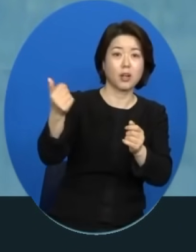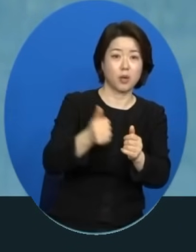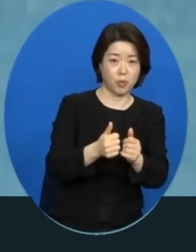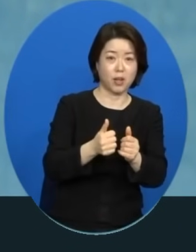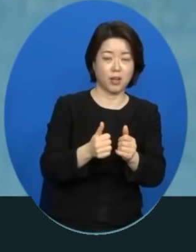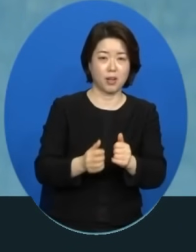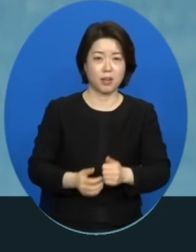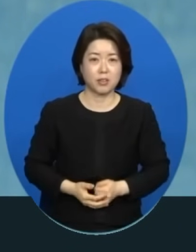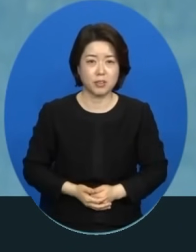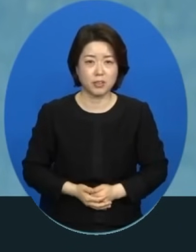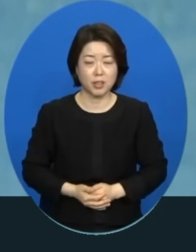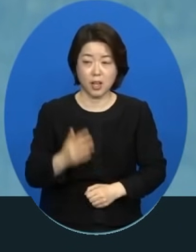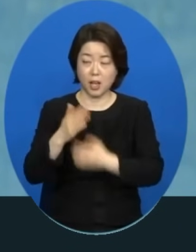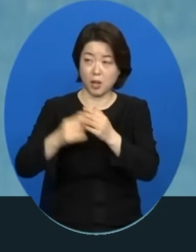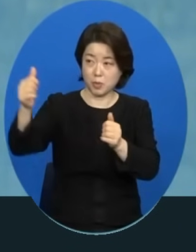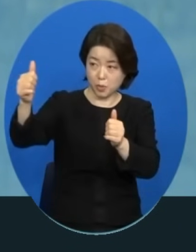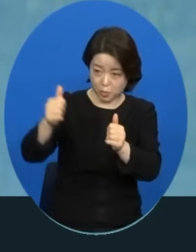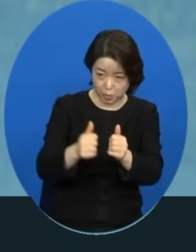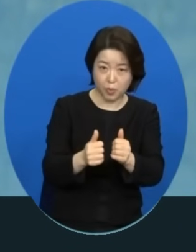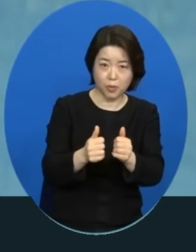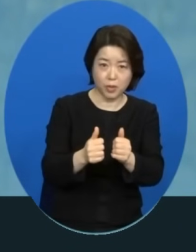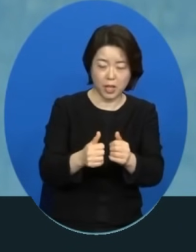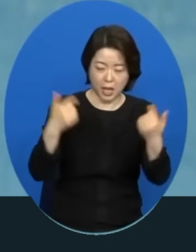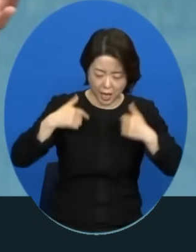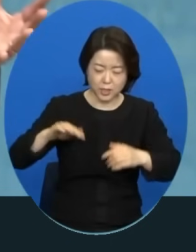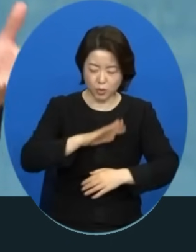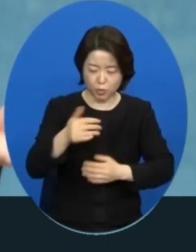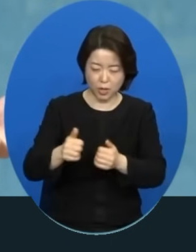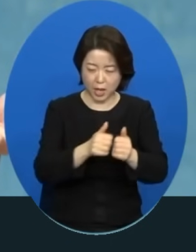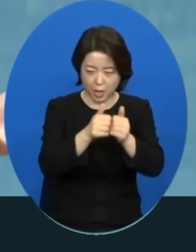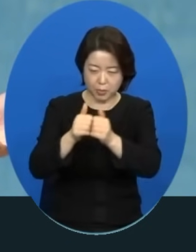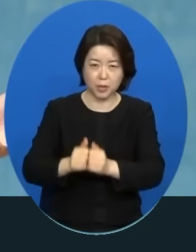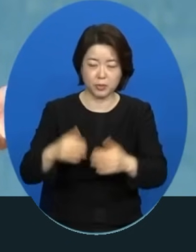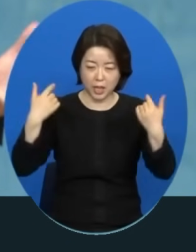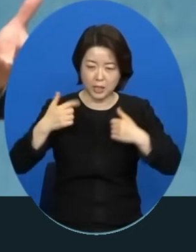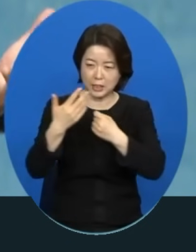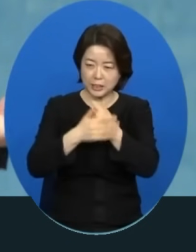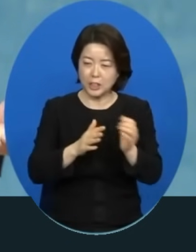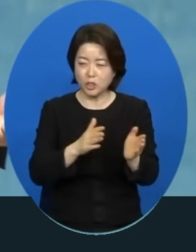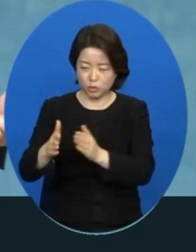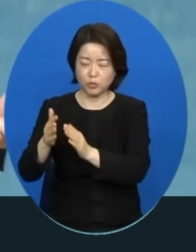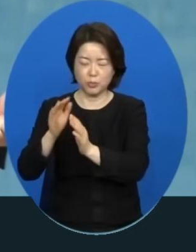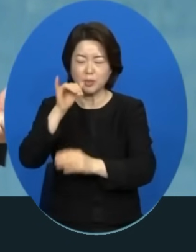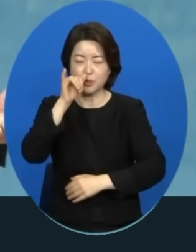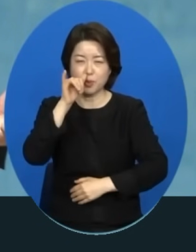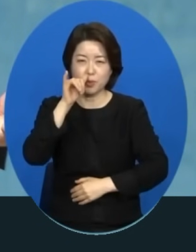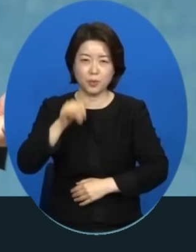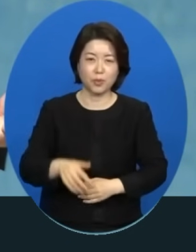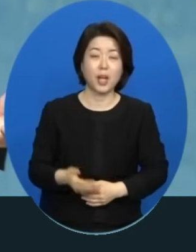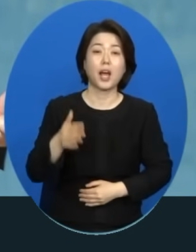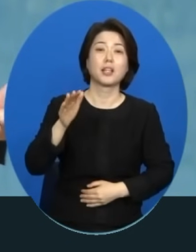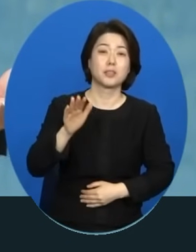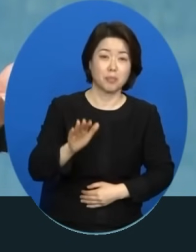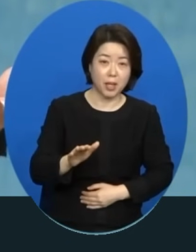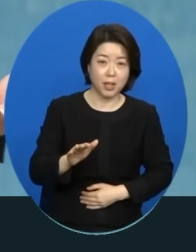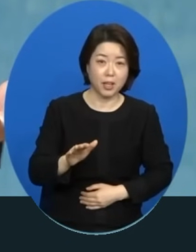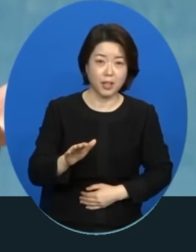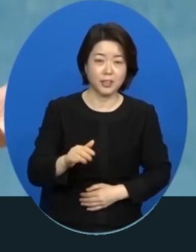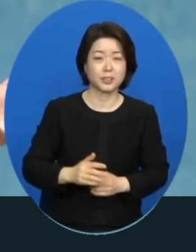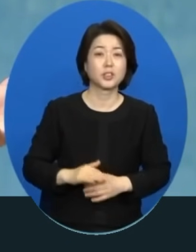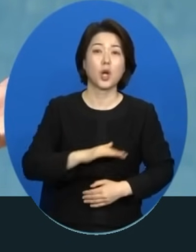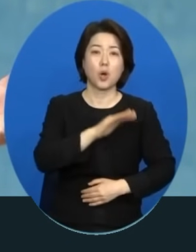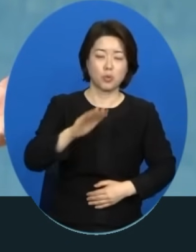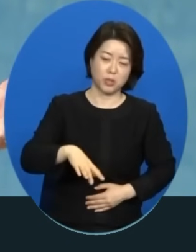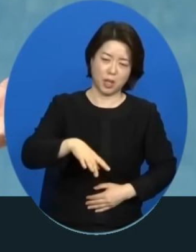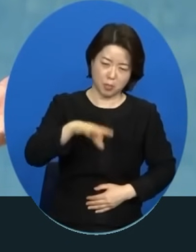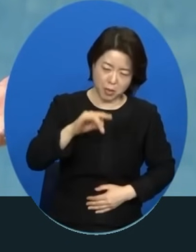하나님이 다가오시기 전에, 물론 하나님이 항상 우리와 함께 계시고 은혜는 항상 준비되어 예비되어 있습니다. 그러나 우리가